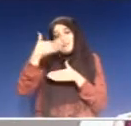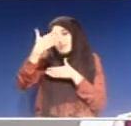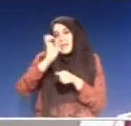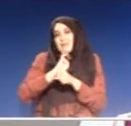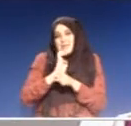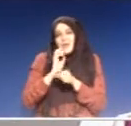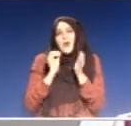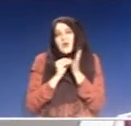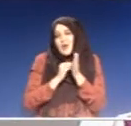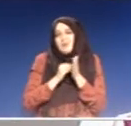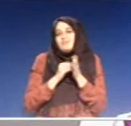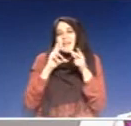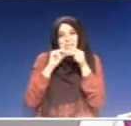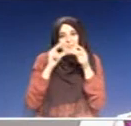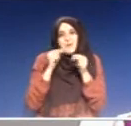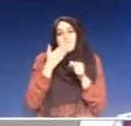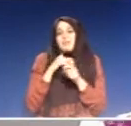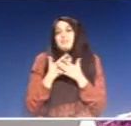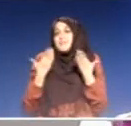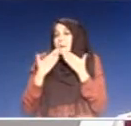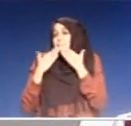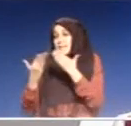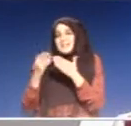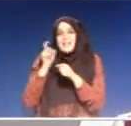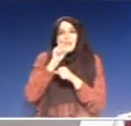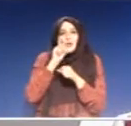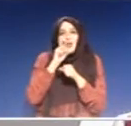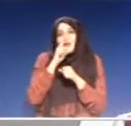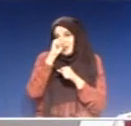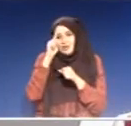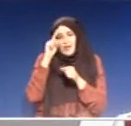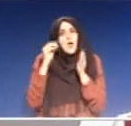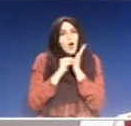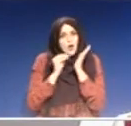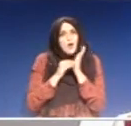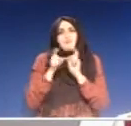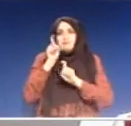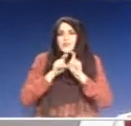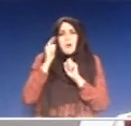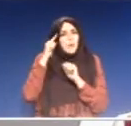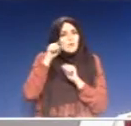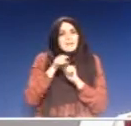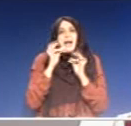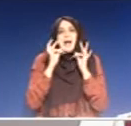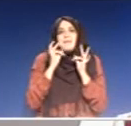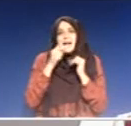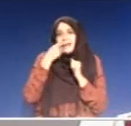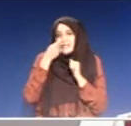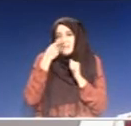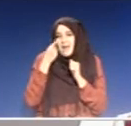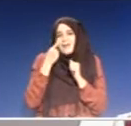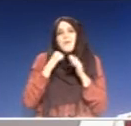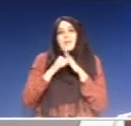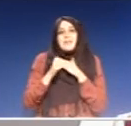سعيد، شكرا على هذه الحلقة. سنعود للتمعن في قضية الخبرة العقارية.